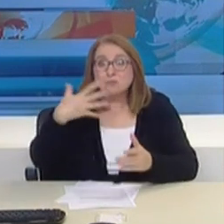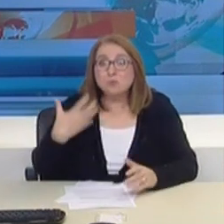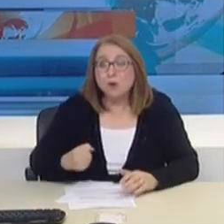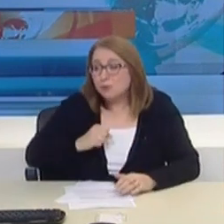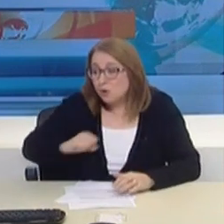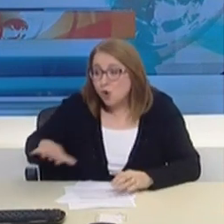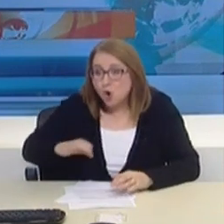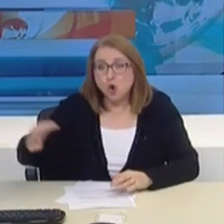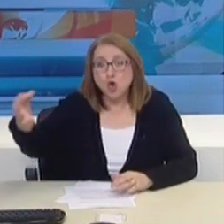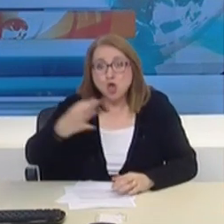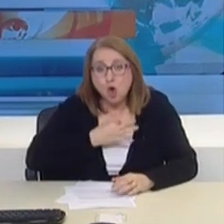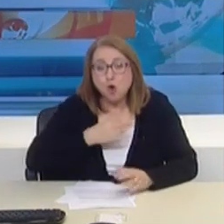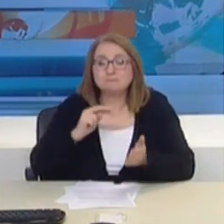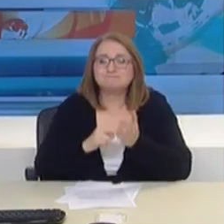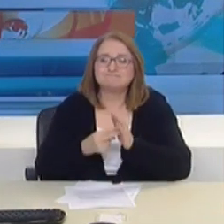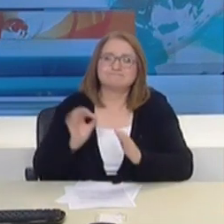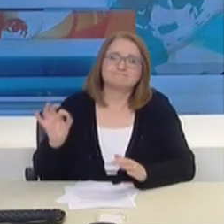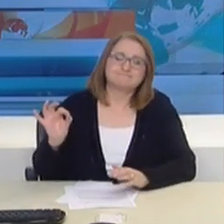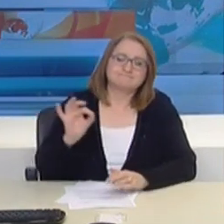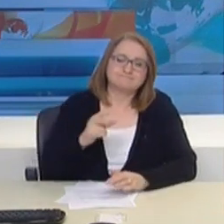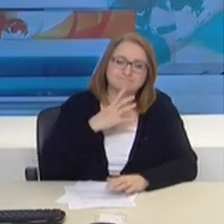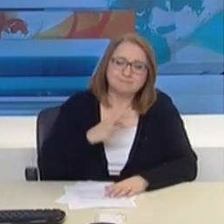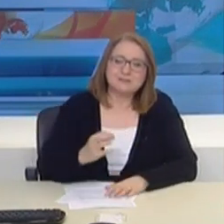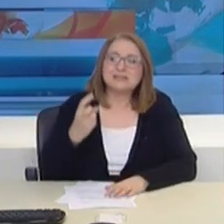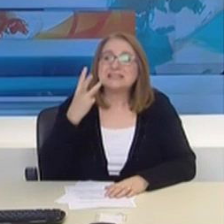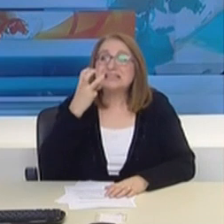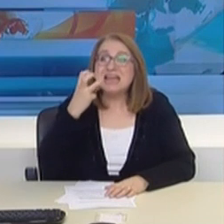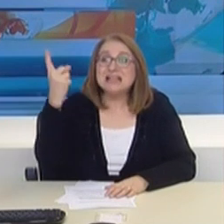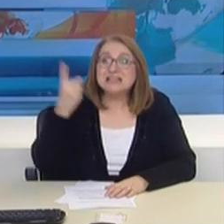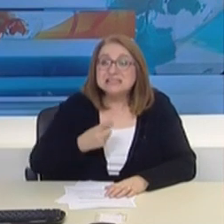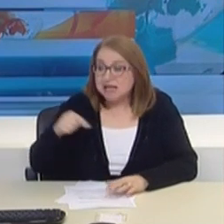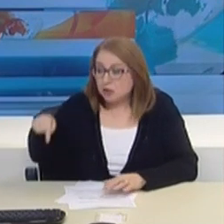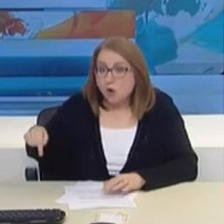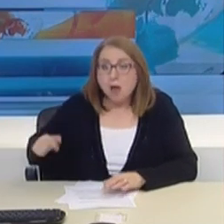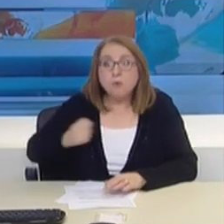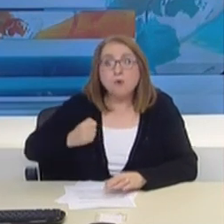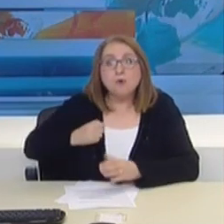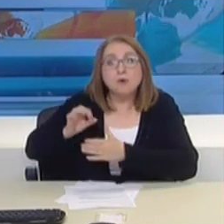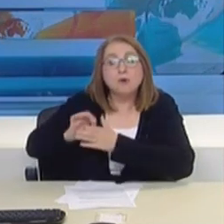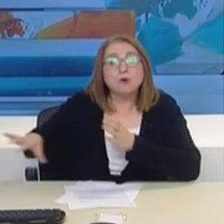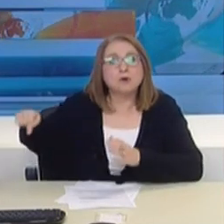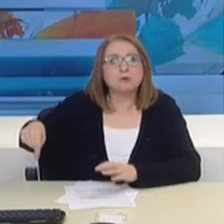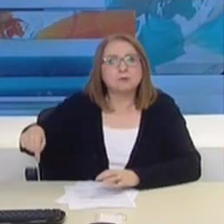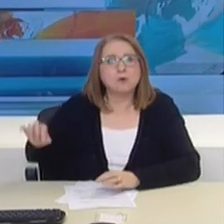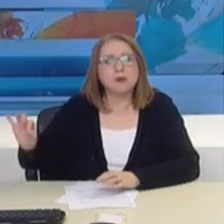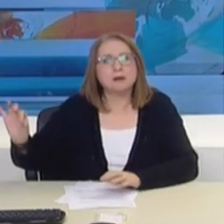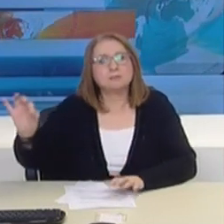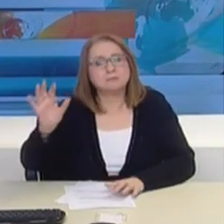τον ιό και ένα 30% των ανθρώπων απομονώνει τον κορονοϊό από τα κόπρανα. Άρα είναι γνωστό ότι η λίμωξη του